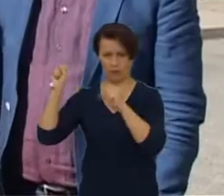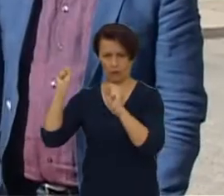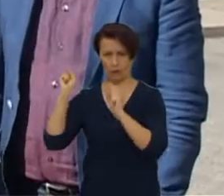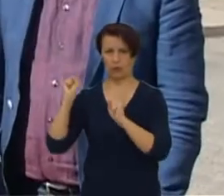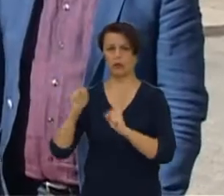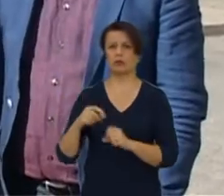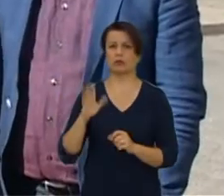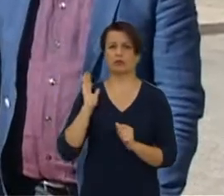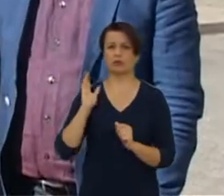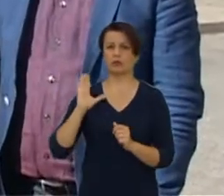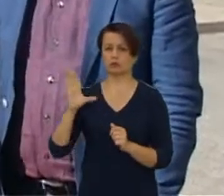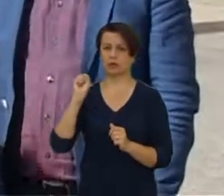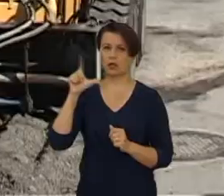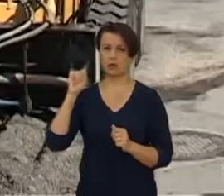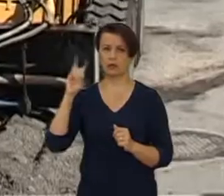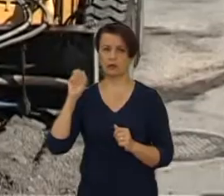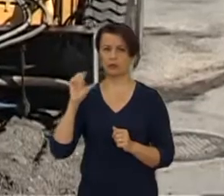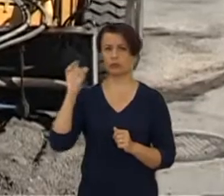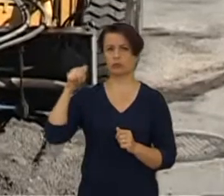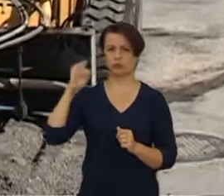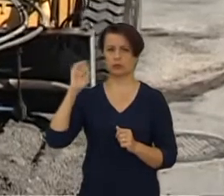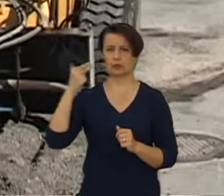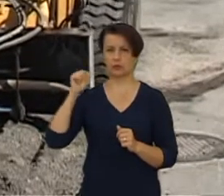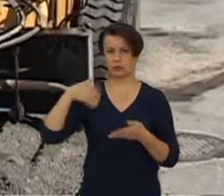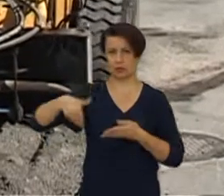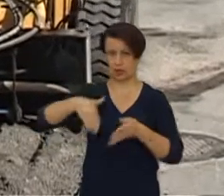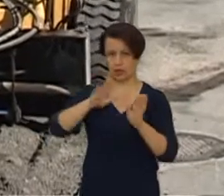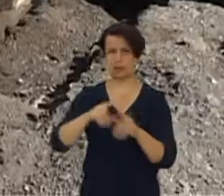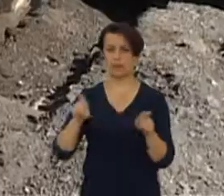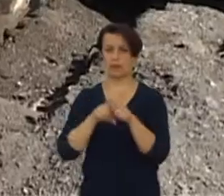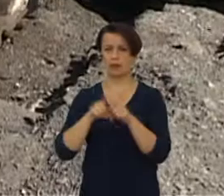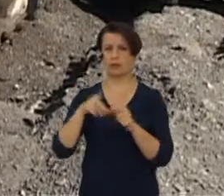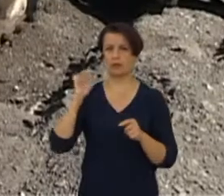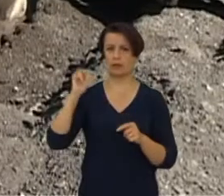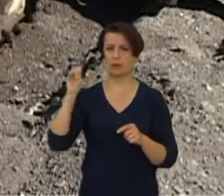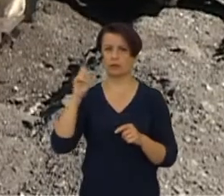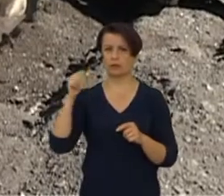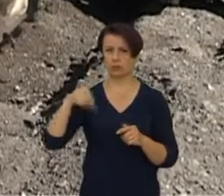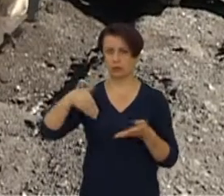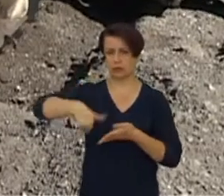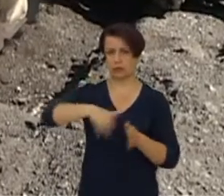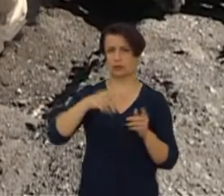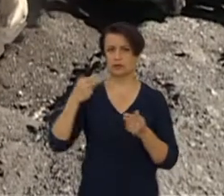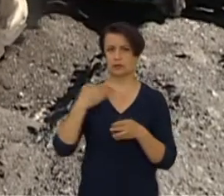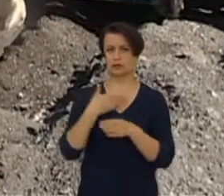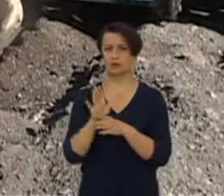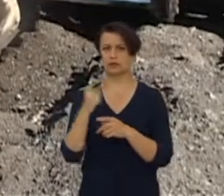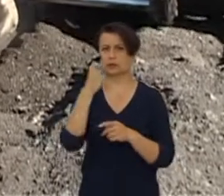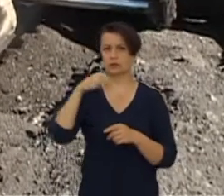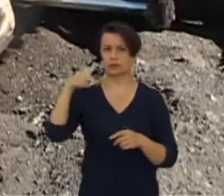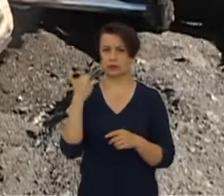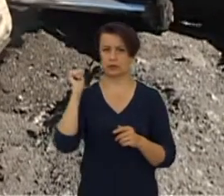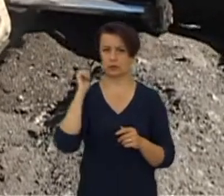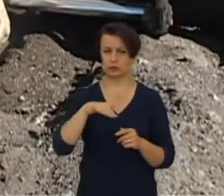visiškai užbaigti kapitalinės rekonstrukcijos darbai bus Alyvų ir Putinų gatvėse. Šviesos ir Pievų gatvių statybai bei projektavimui